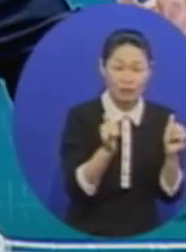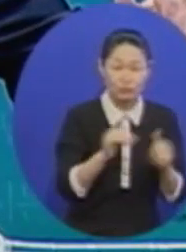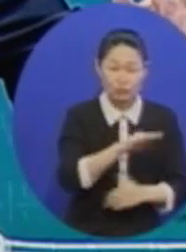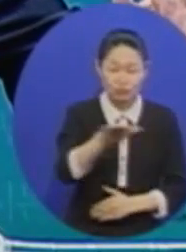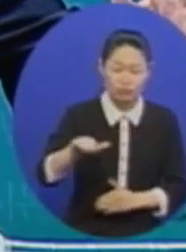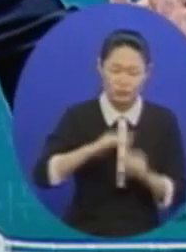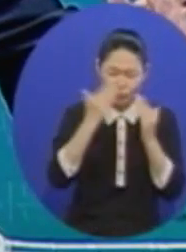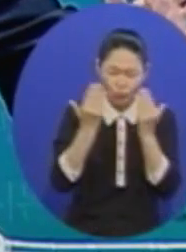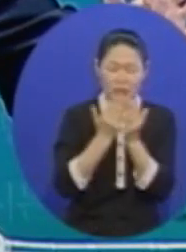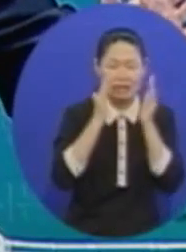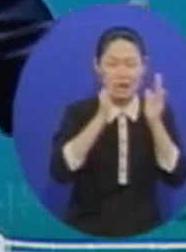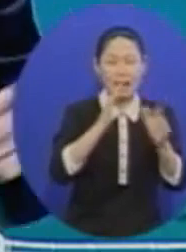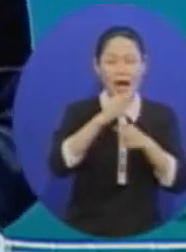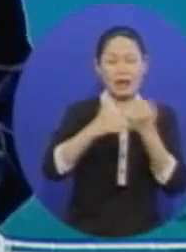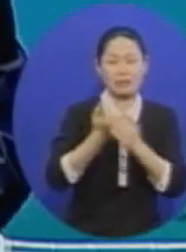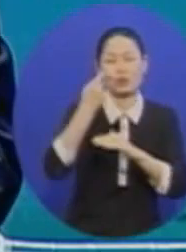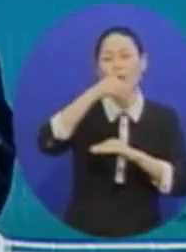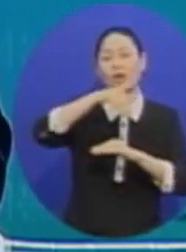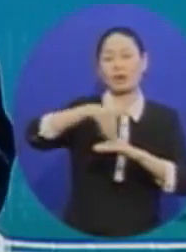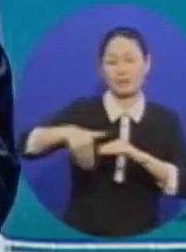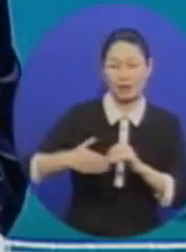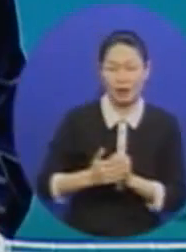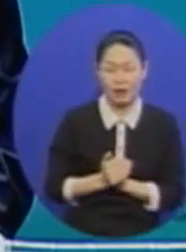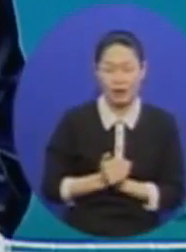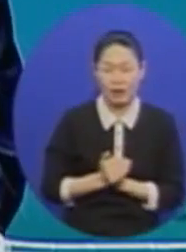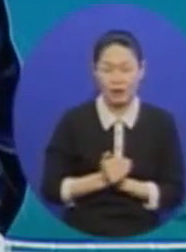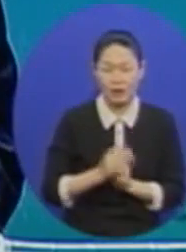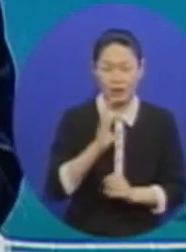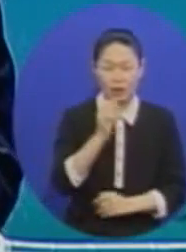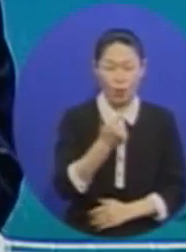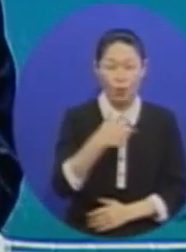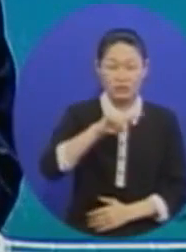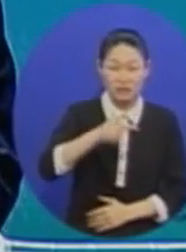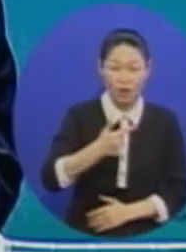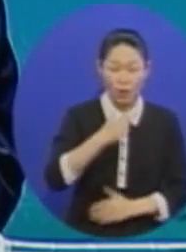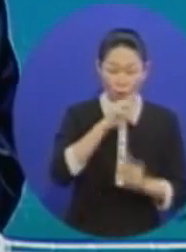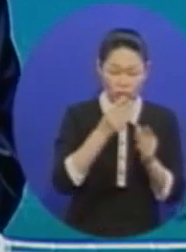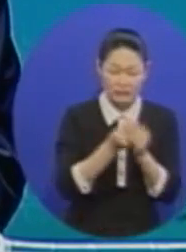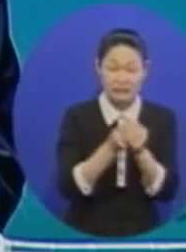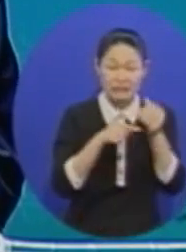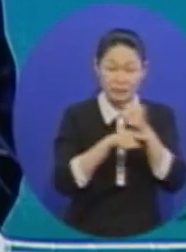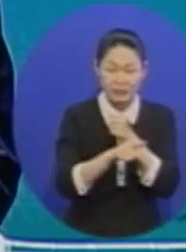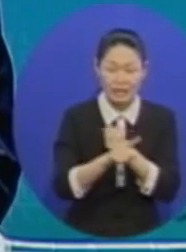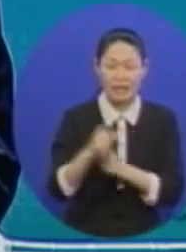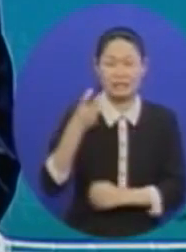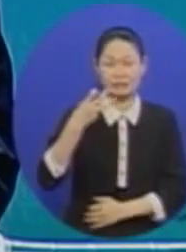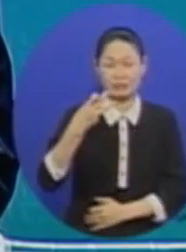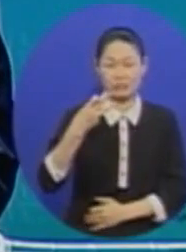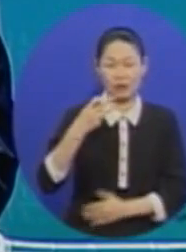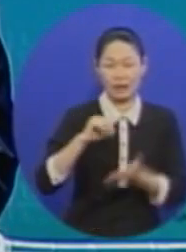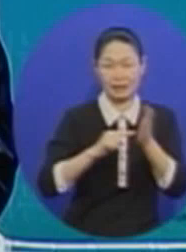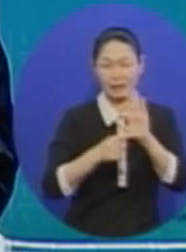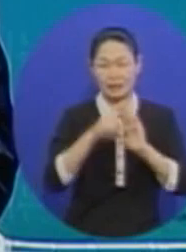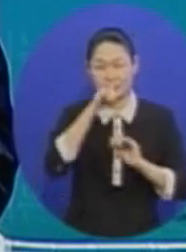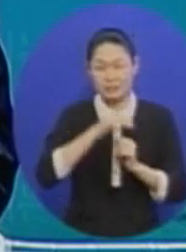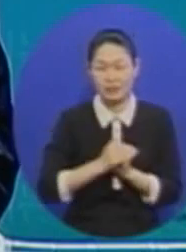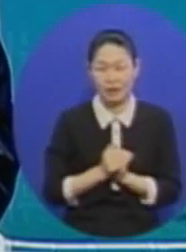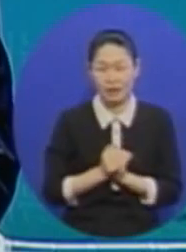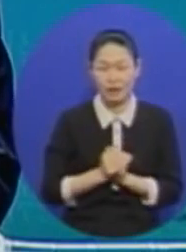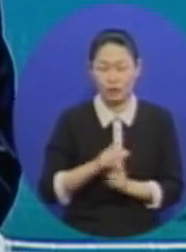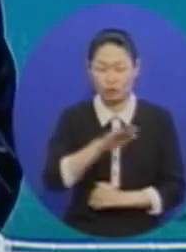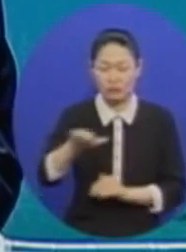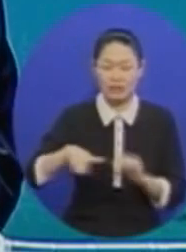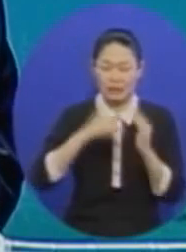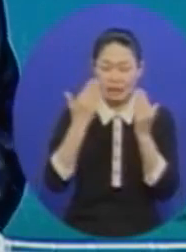하나님의 계획이에요 온전 하다고 하는 의미가 13절에 나옵니다 우리가 다